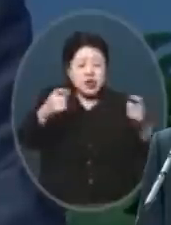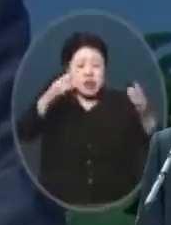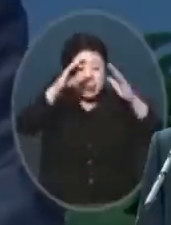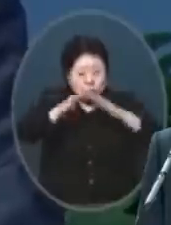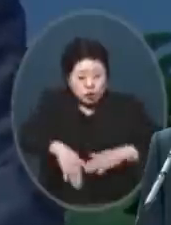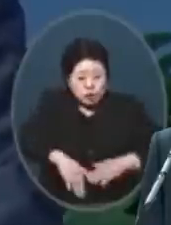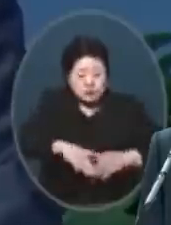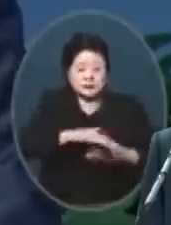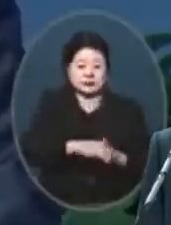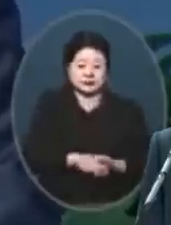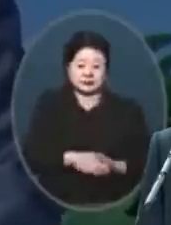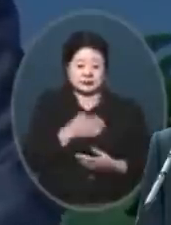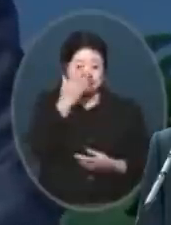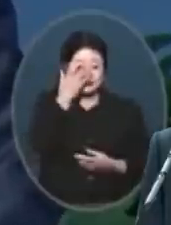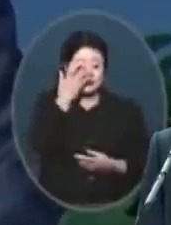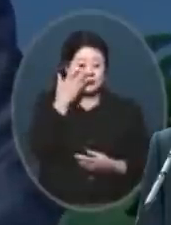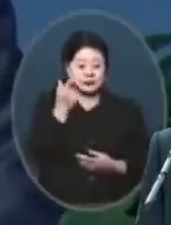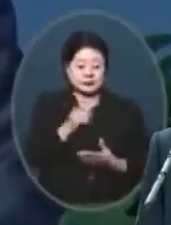무너졌습니다.